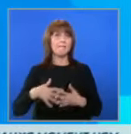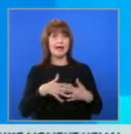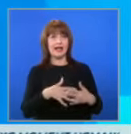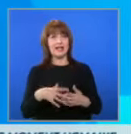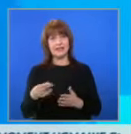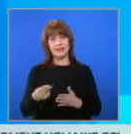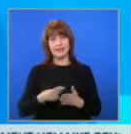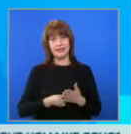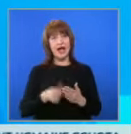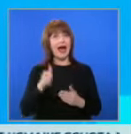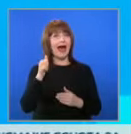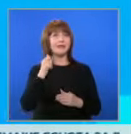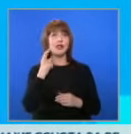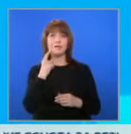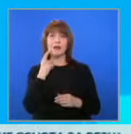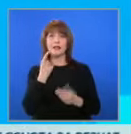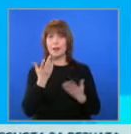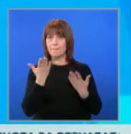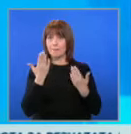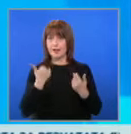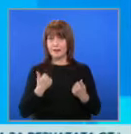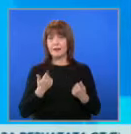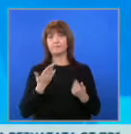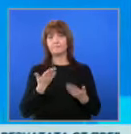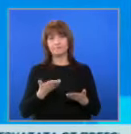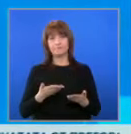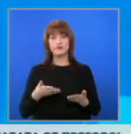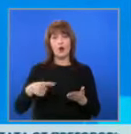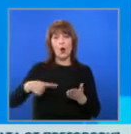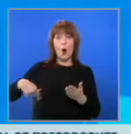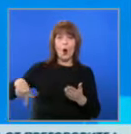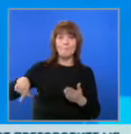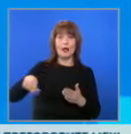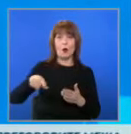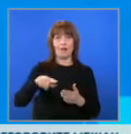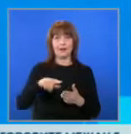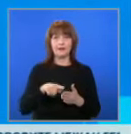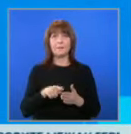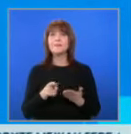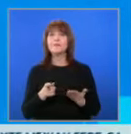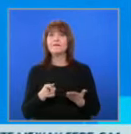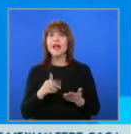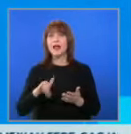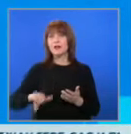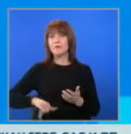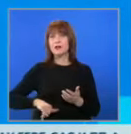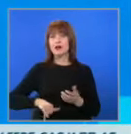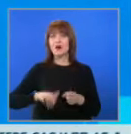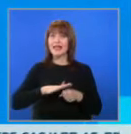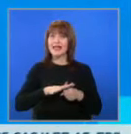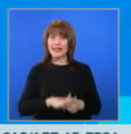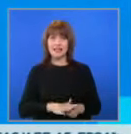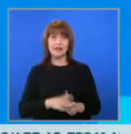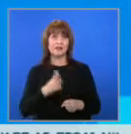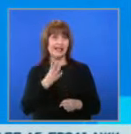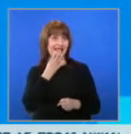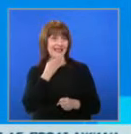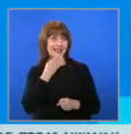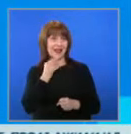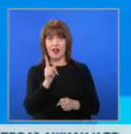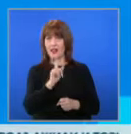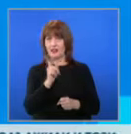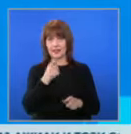държавен секретар Антони Блинкен преди поредната си близкоисточна обиколка. На фона на международния натиск спрямо Израел